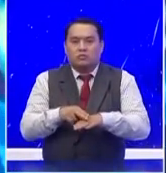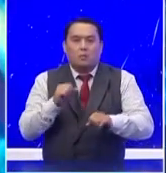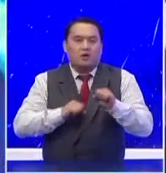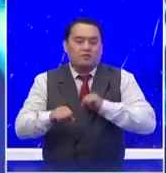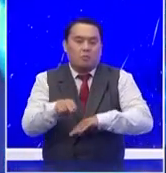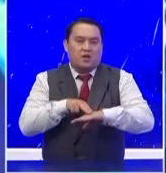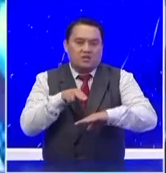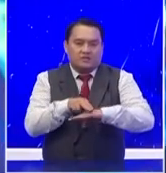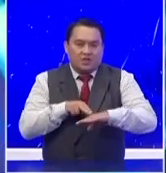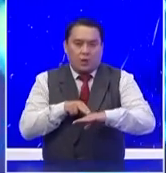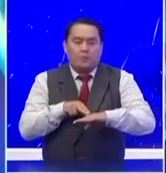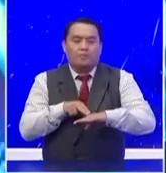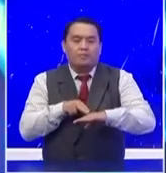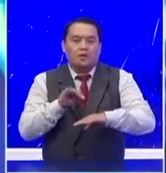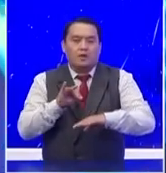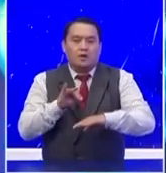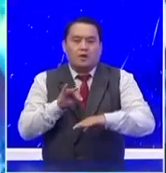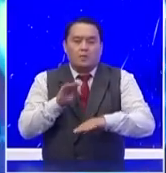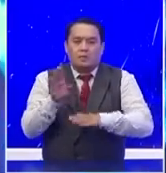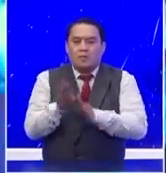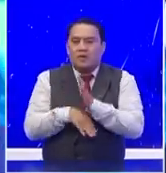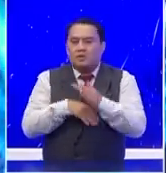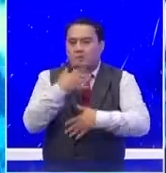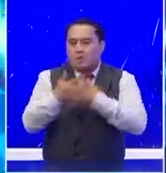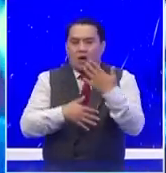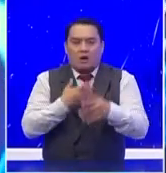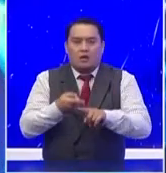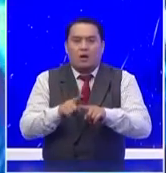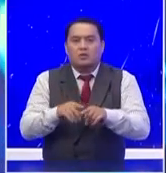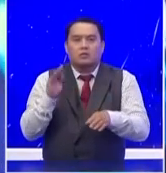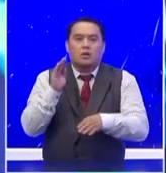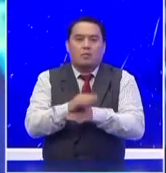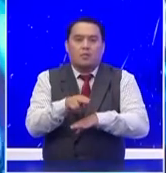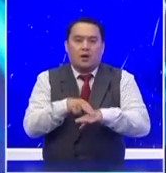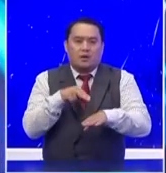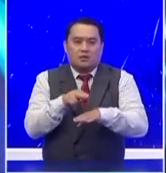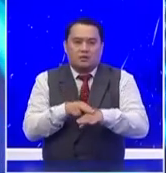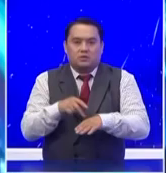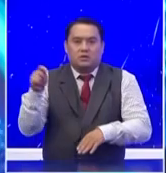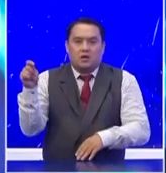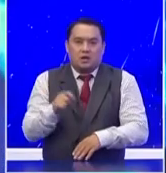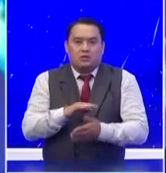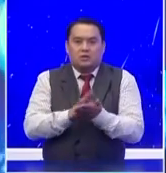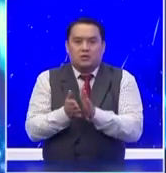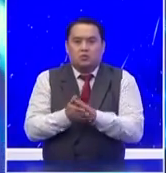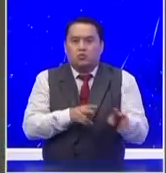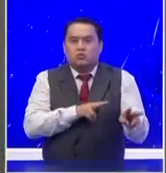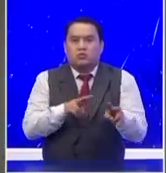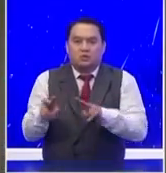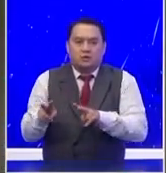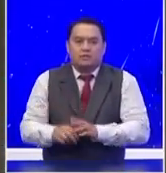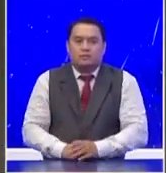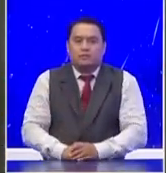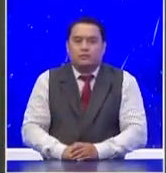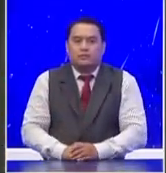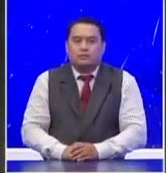қарсылық танытты. Тәртіпсіздікке жол бермеу үшін қосымша полиция күштері тартылып, жағдай бақылауға алынды.